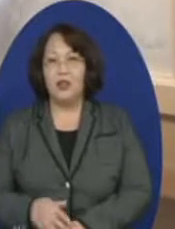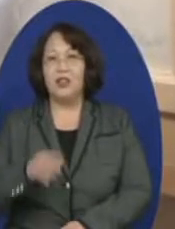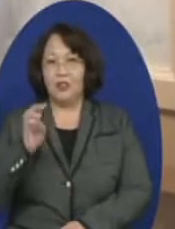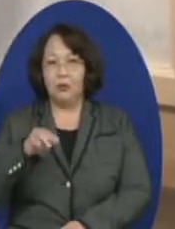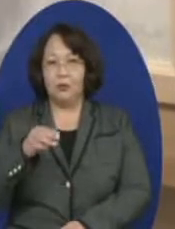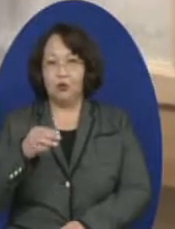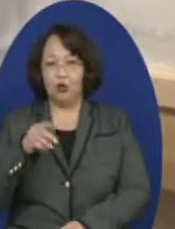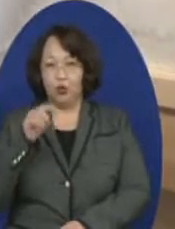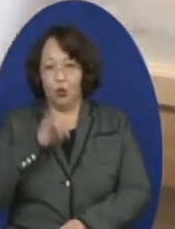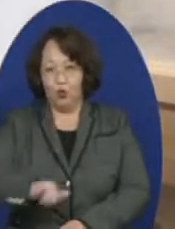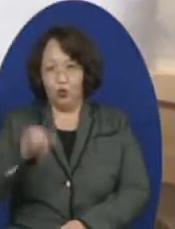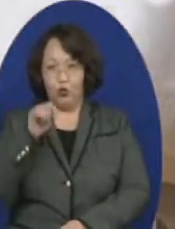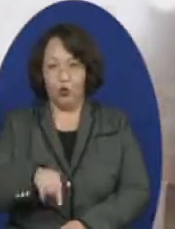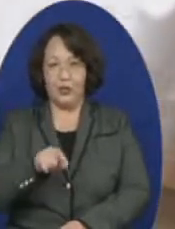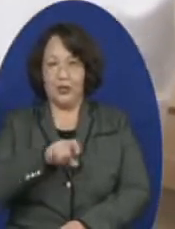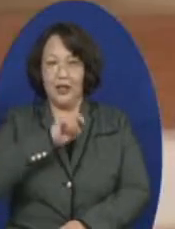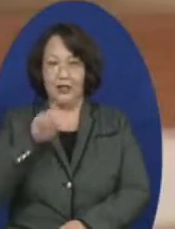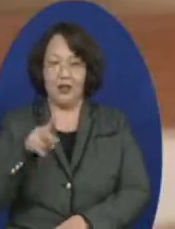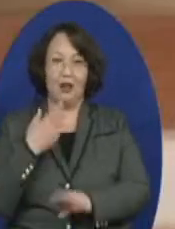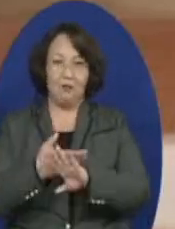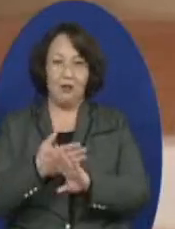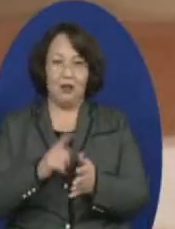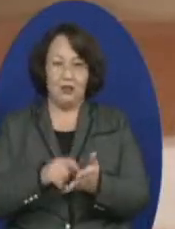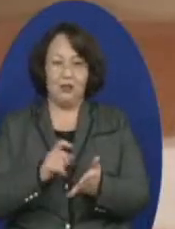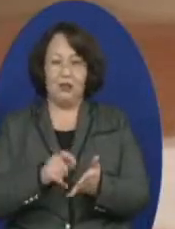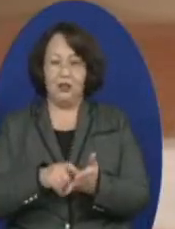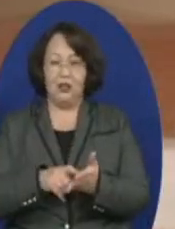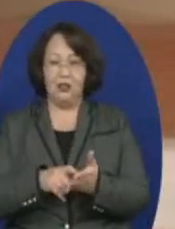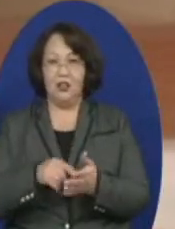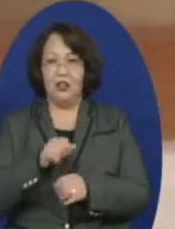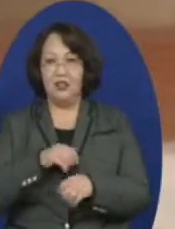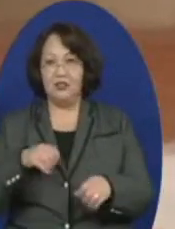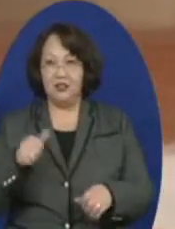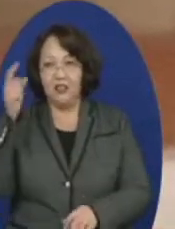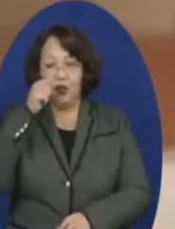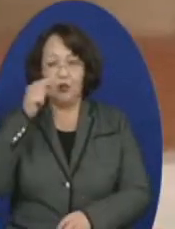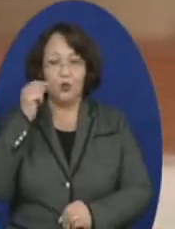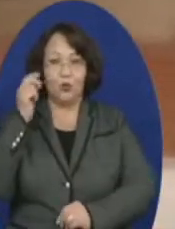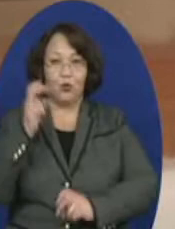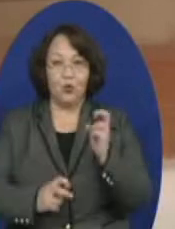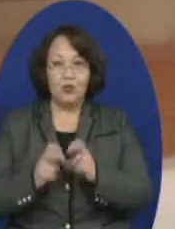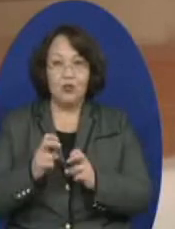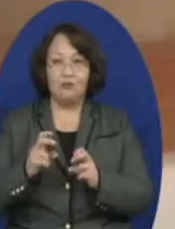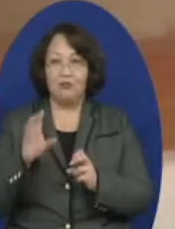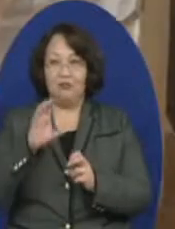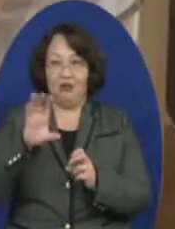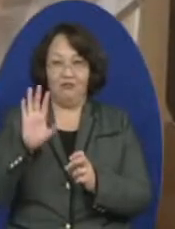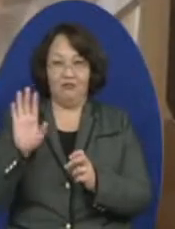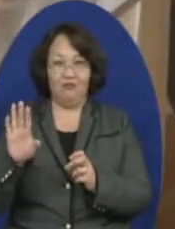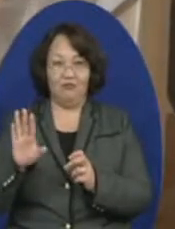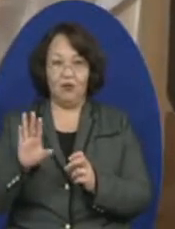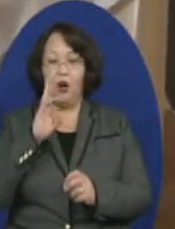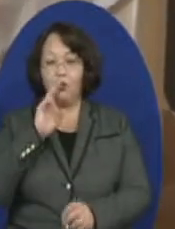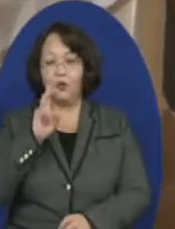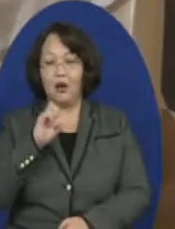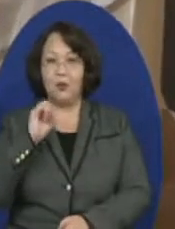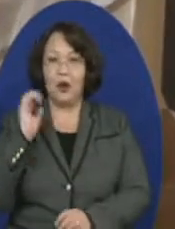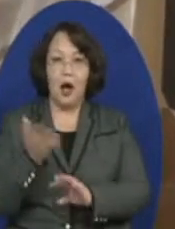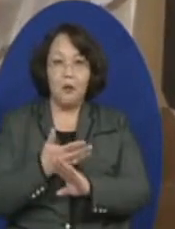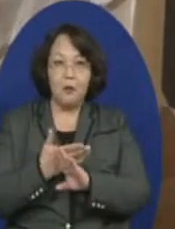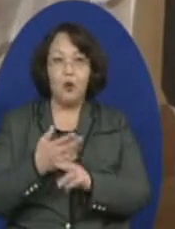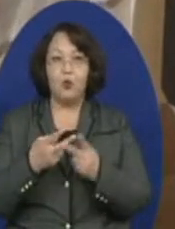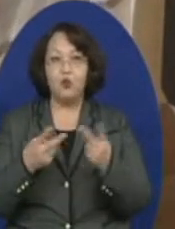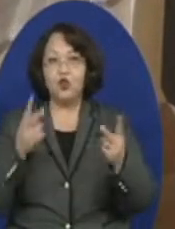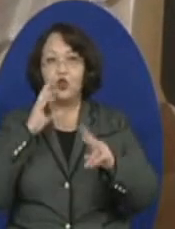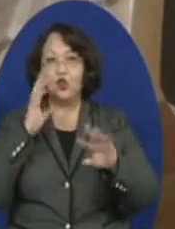бодлого хэрэгжүүлэхийг хүсэж байна. Хурх брендийн гурилаараа хэрэглэгчдийн танд болсон үйлдвэрийн хамт олон. Монгол улсын ерөнхийлөгчийн санаачилсан хүнсний хангамж аюулгүй байдал